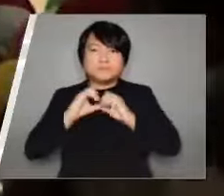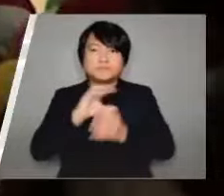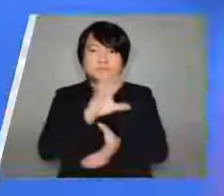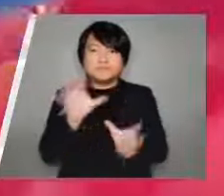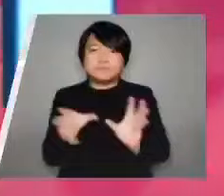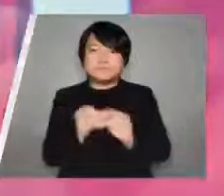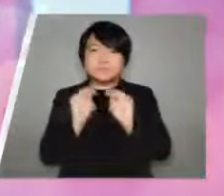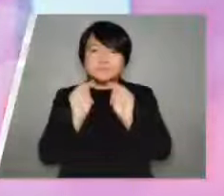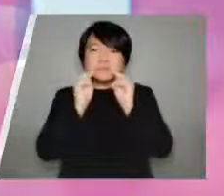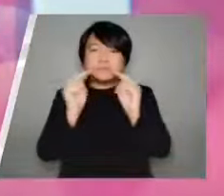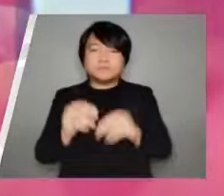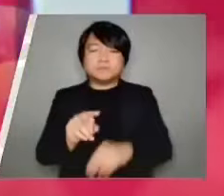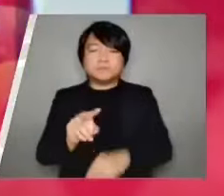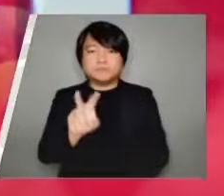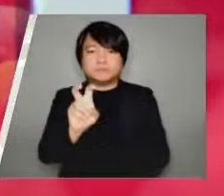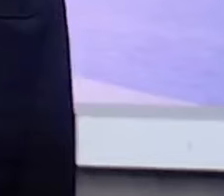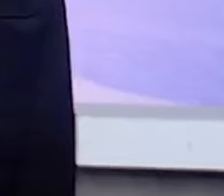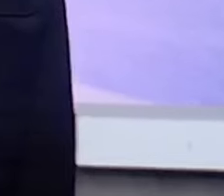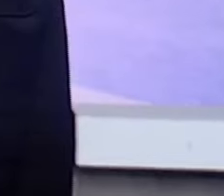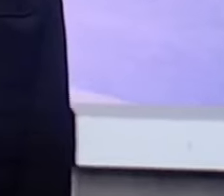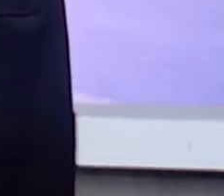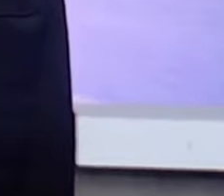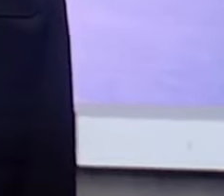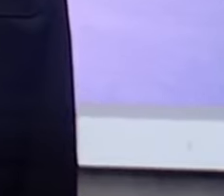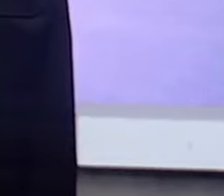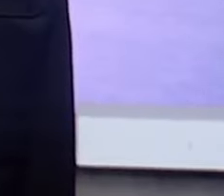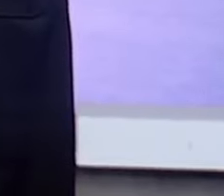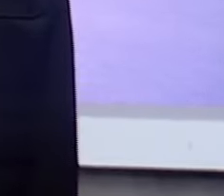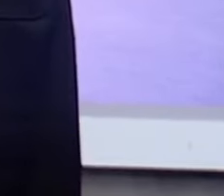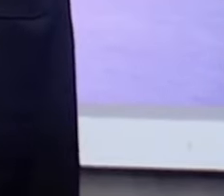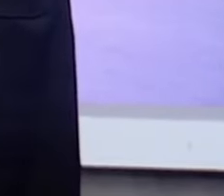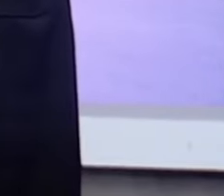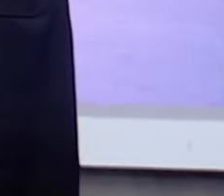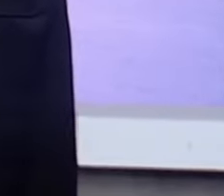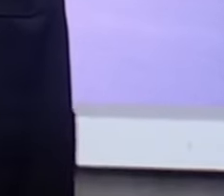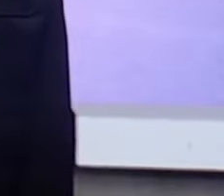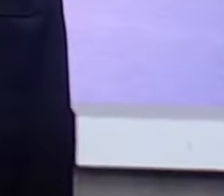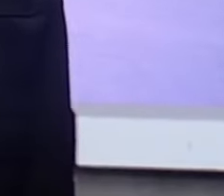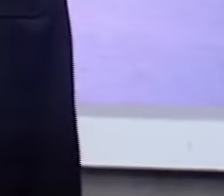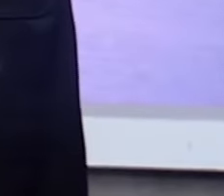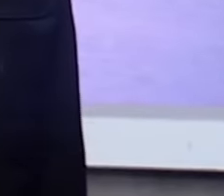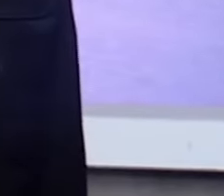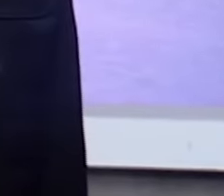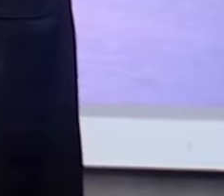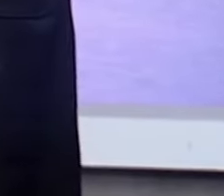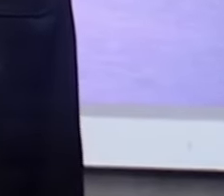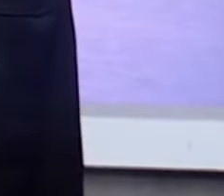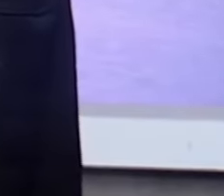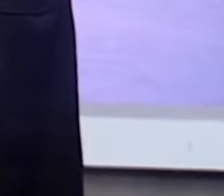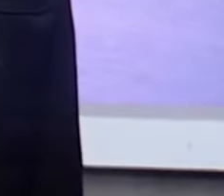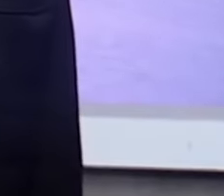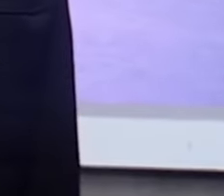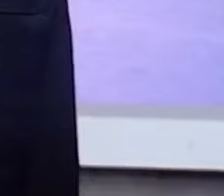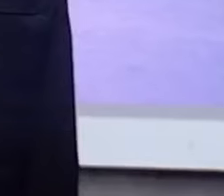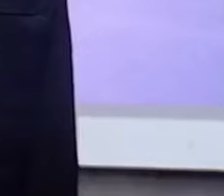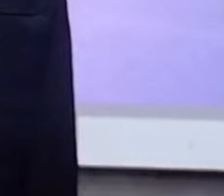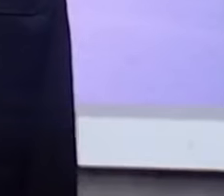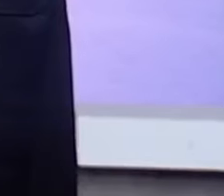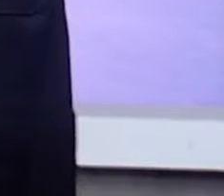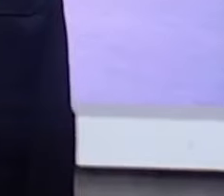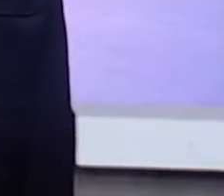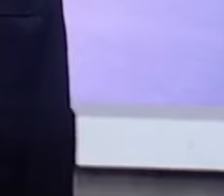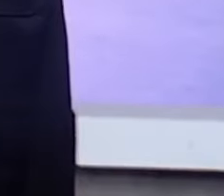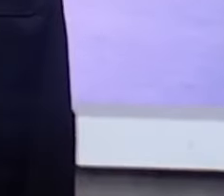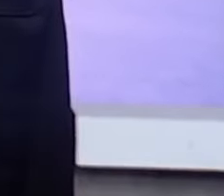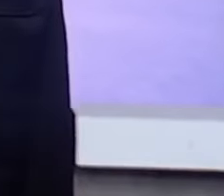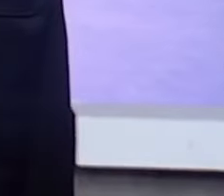Tima ang inyo, saksi. Mga kapuso, sama-sama tayo maging saksi. Mag-subscribe sa GMA Integrated